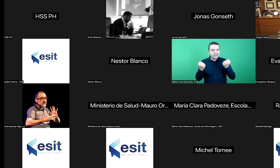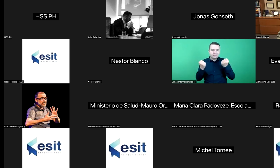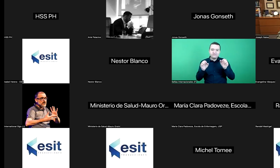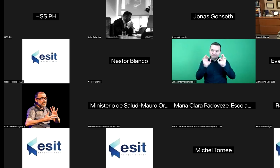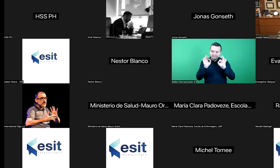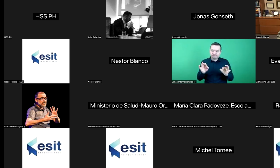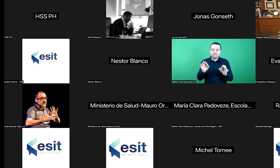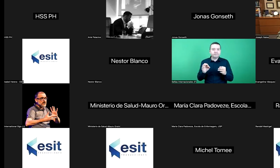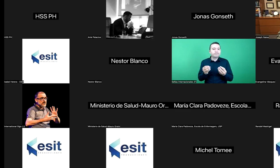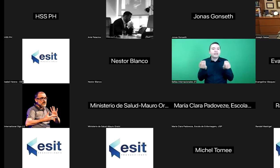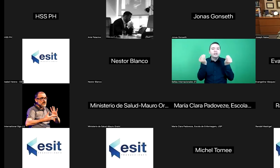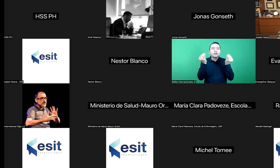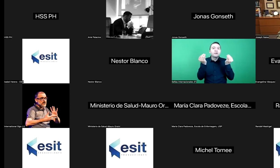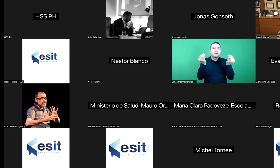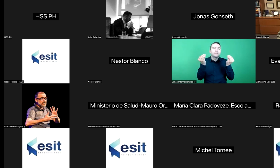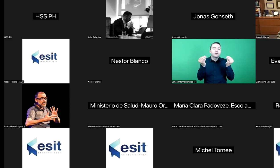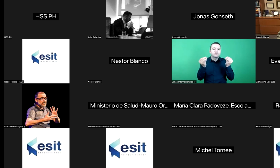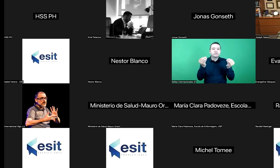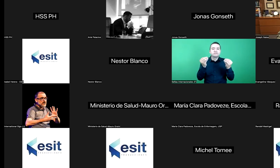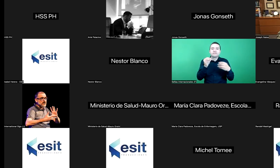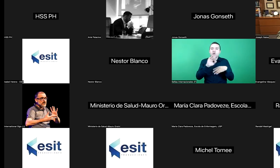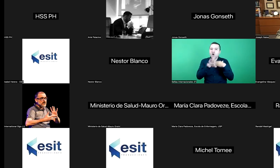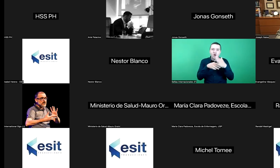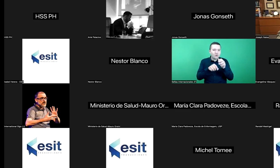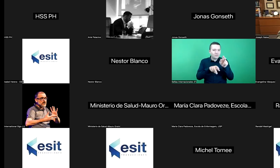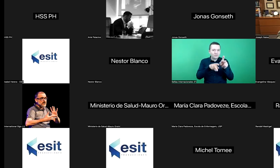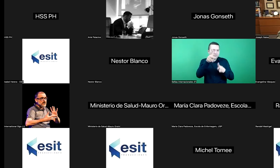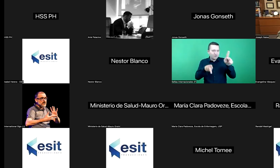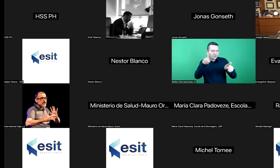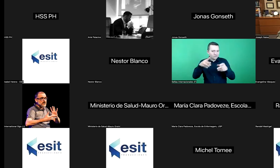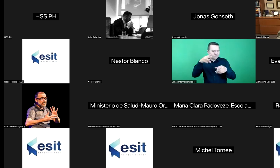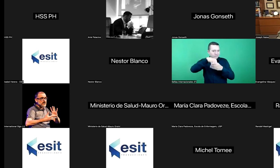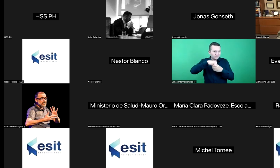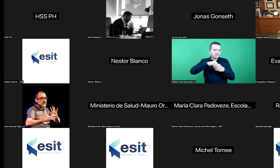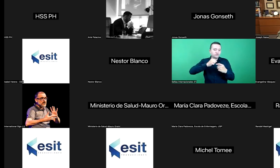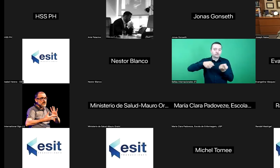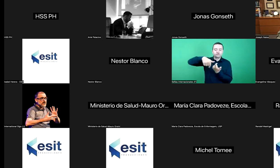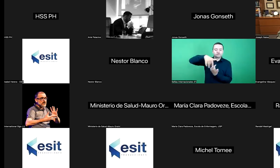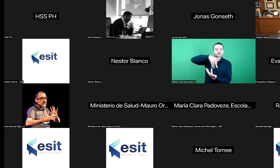services de santé sûrs et de qualité pour chaque membre de notre société.